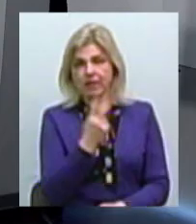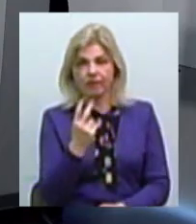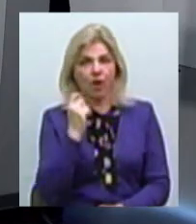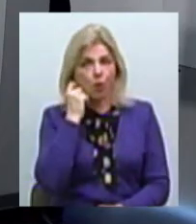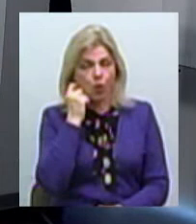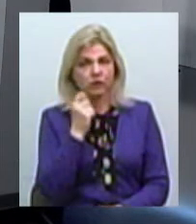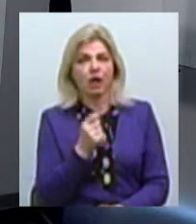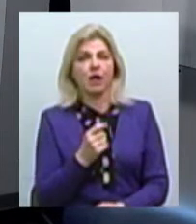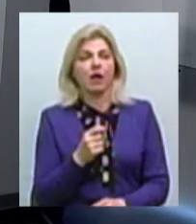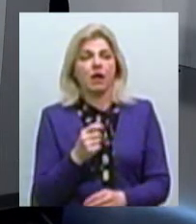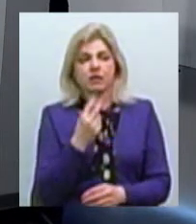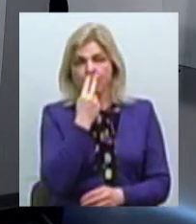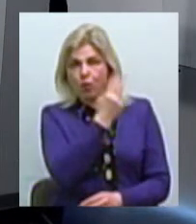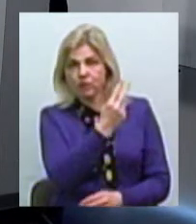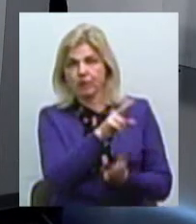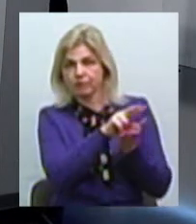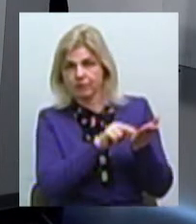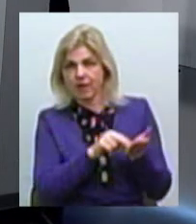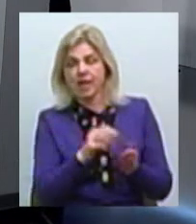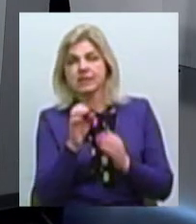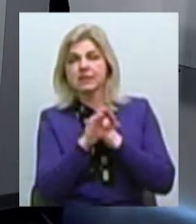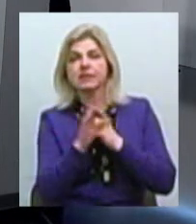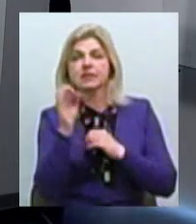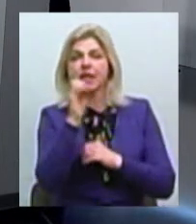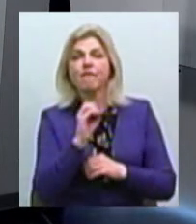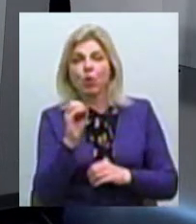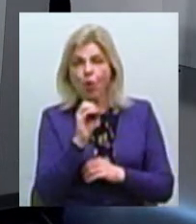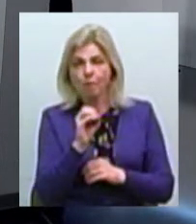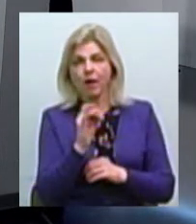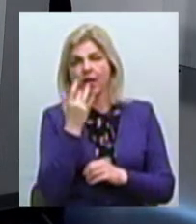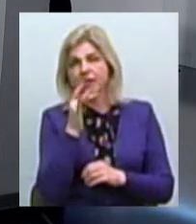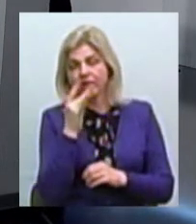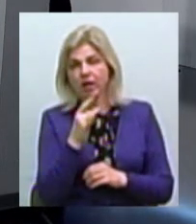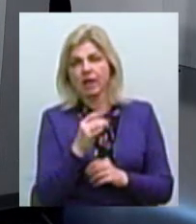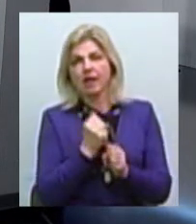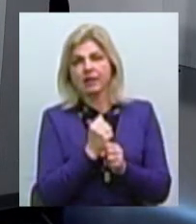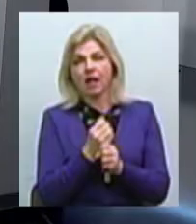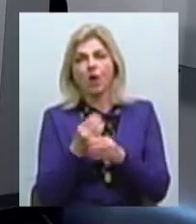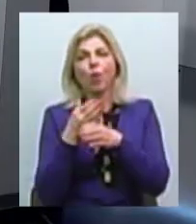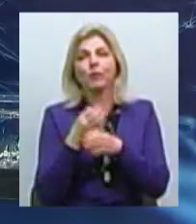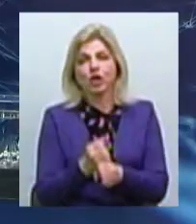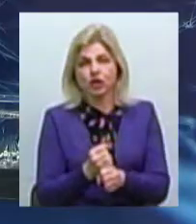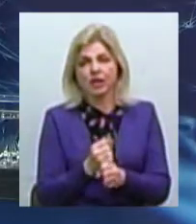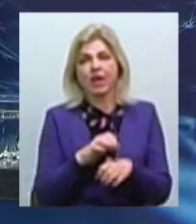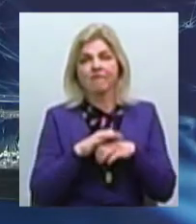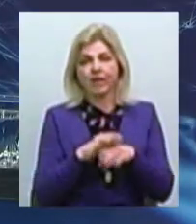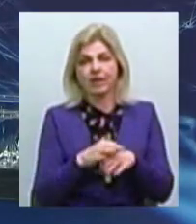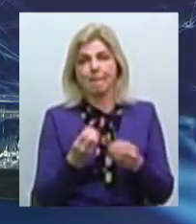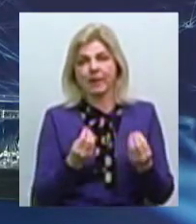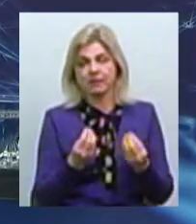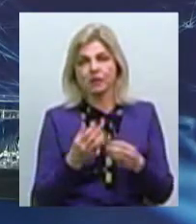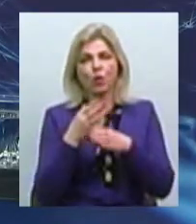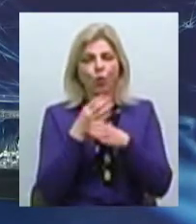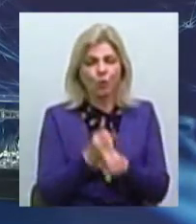ориентируясь на запад на европу шли по пути упрощения ведения бизнеса упростили одно второе